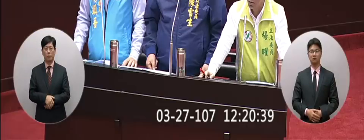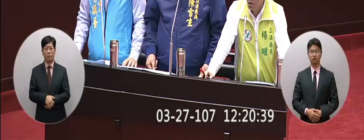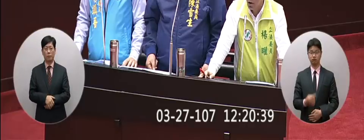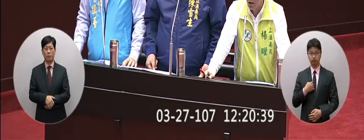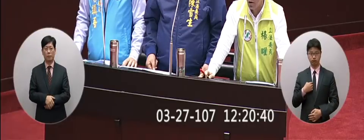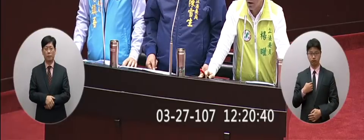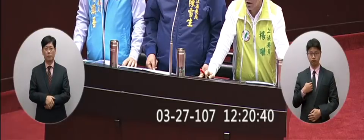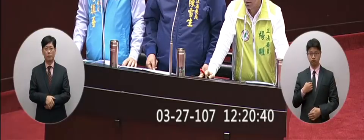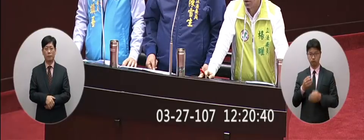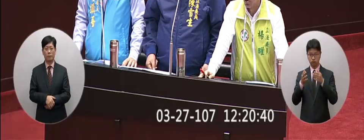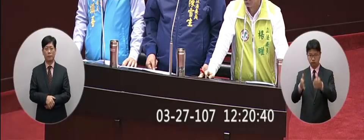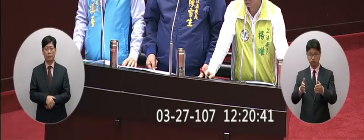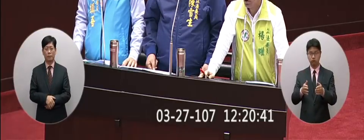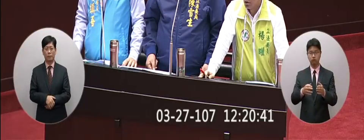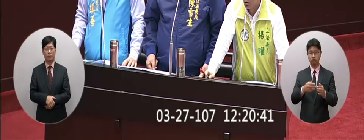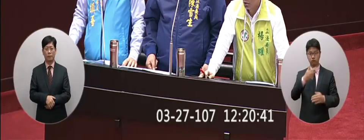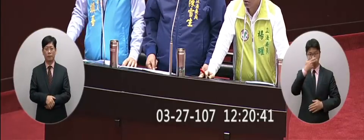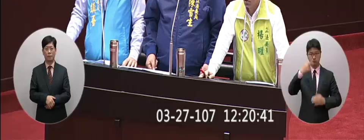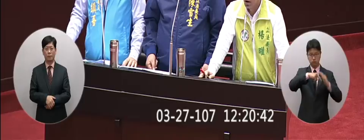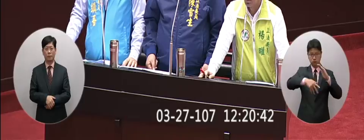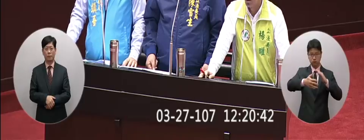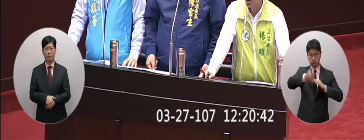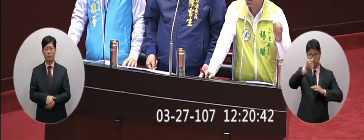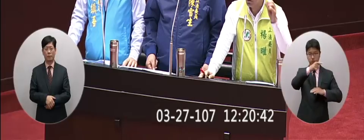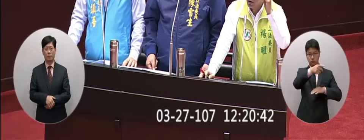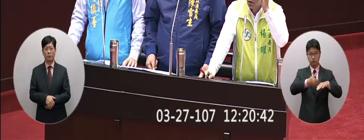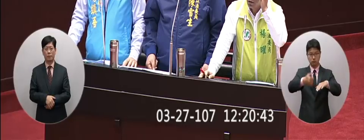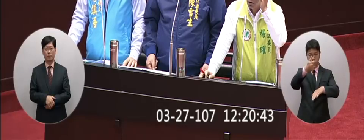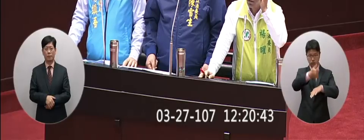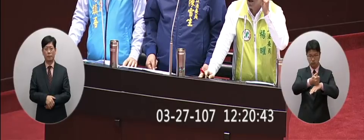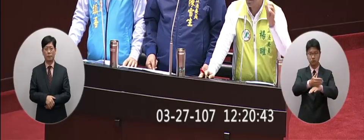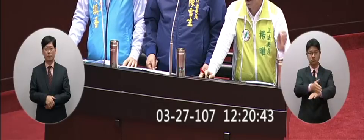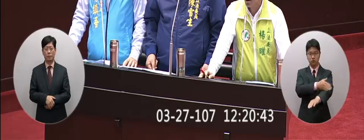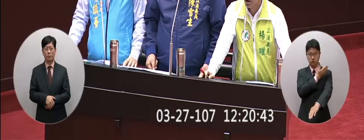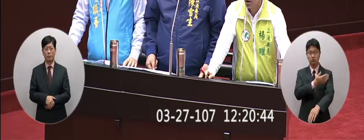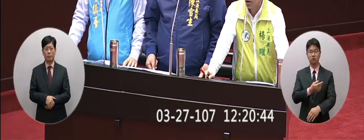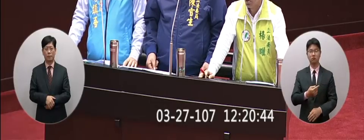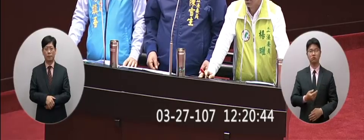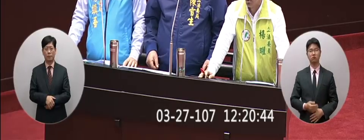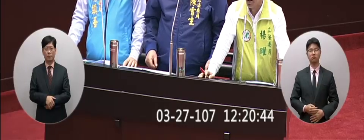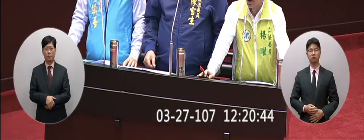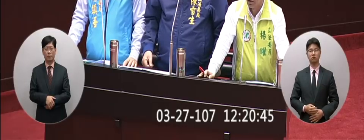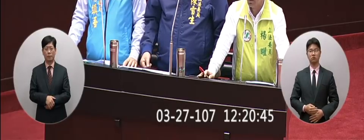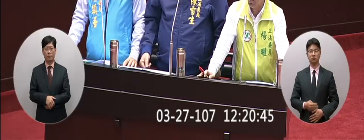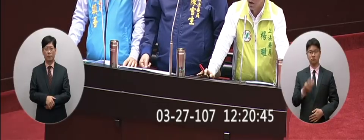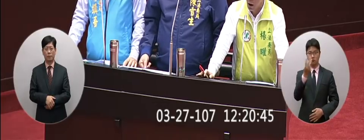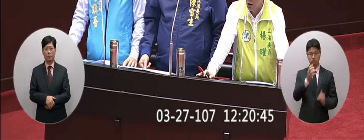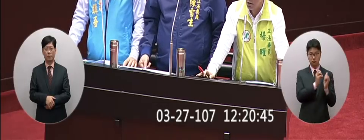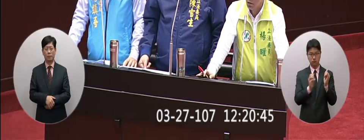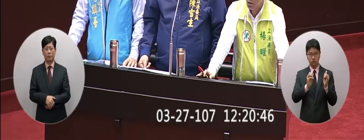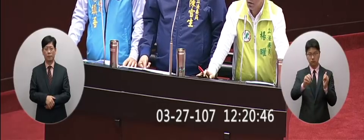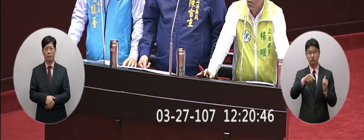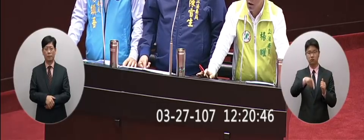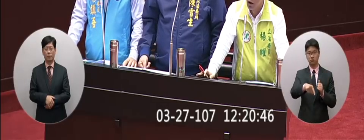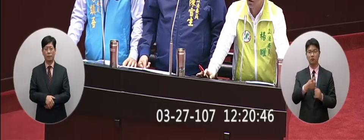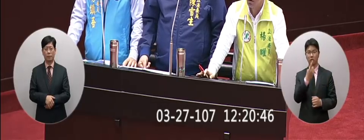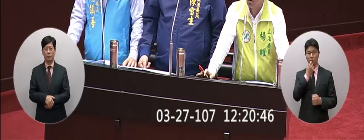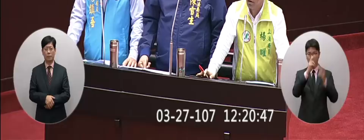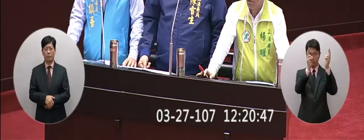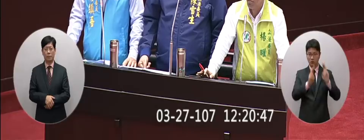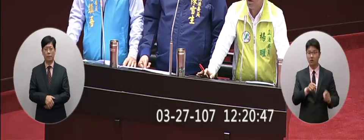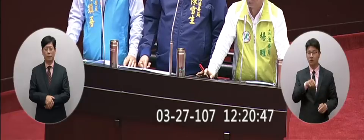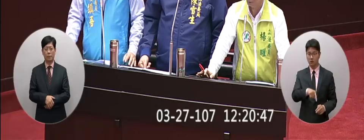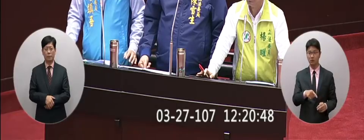我其实对赖院长从就任以后，在三个离岛推的